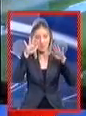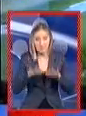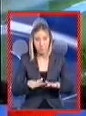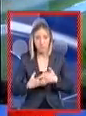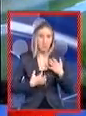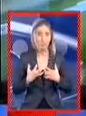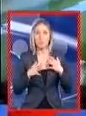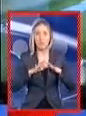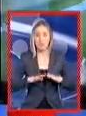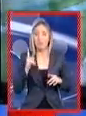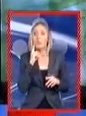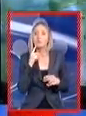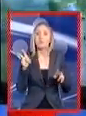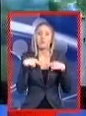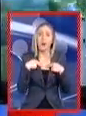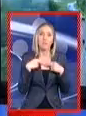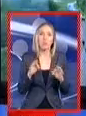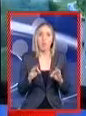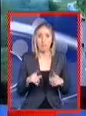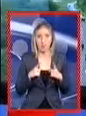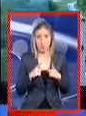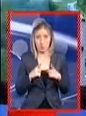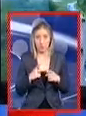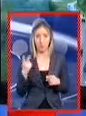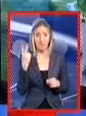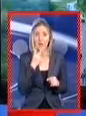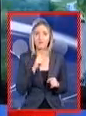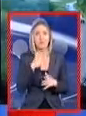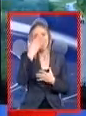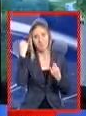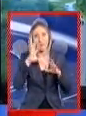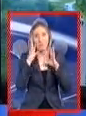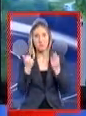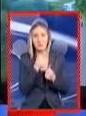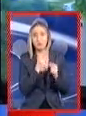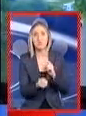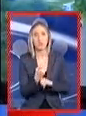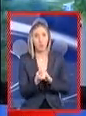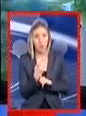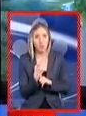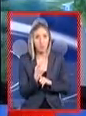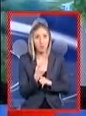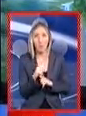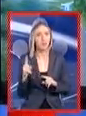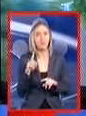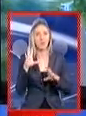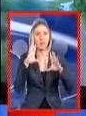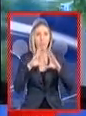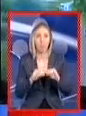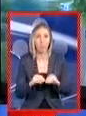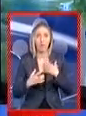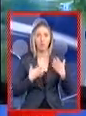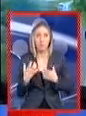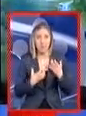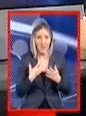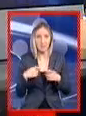da vratimo normalan život u tokove. Naravno, da ne zaboravimo sve ovo što nam se desilo i da ne splasne entuzijazam u oporavku